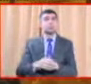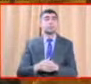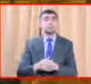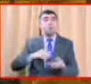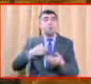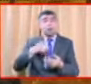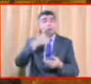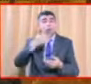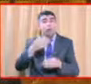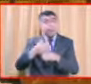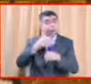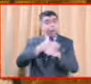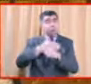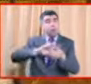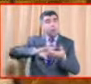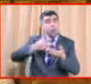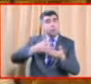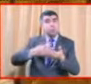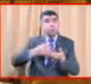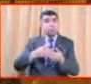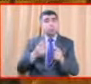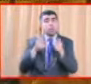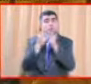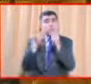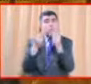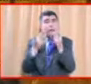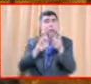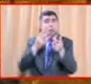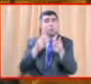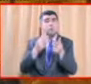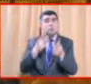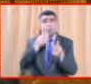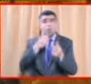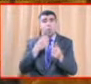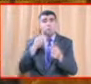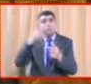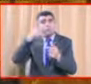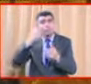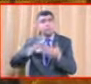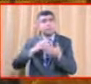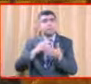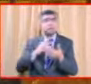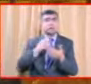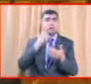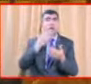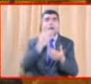تدخلكم ونشكركم على ذلك، فالشركتين الكبيرتين بالمغرب باشرت عملها لإرساء هذه الشبكة